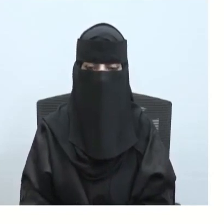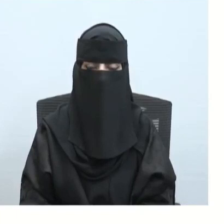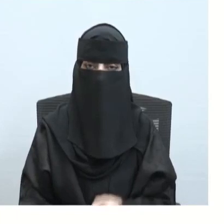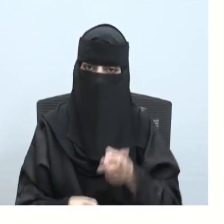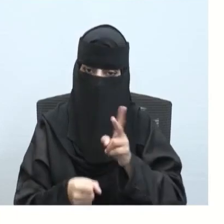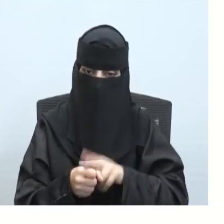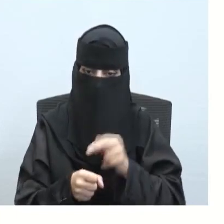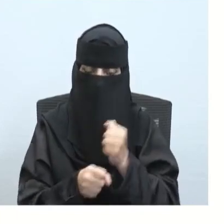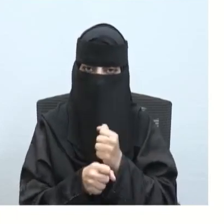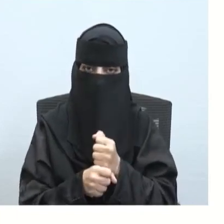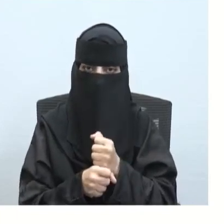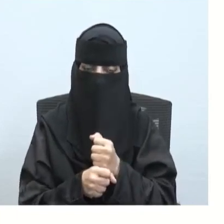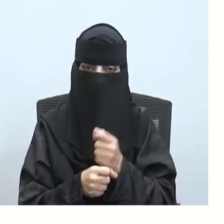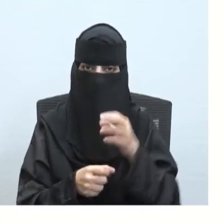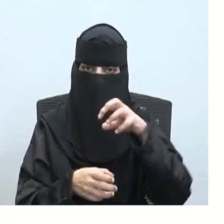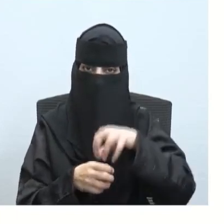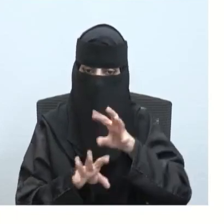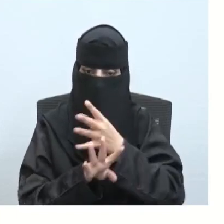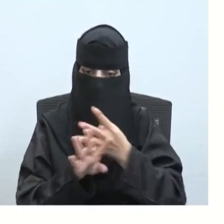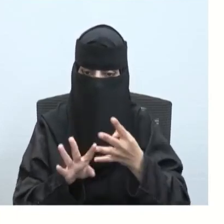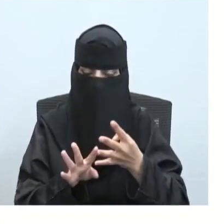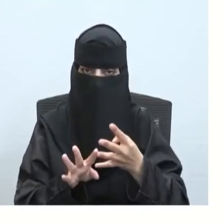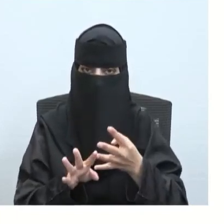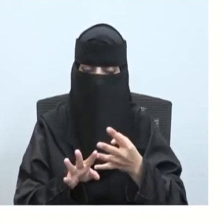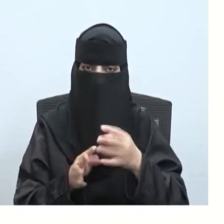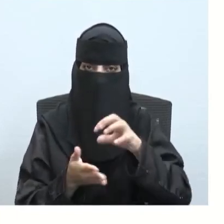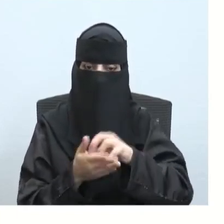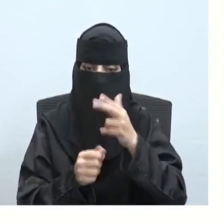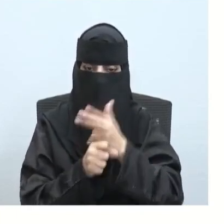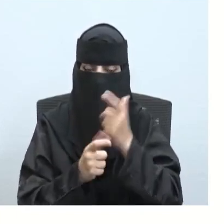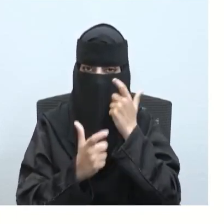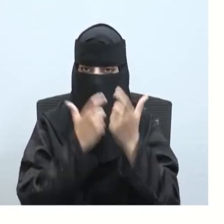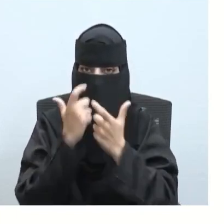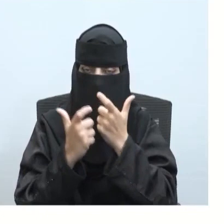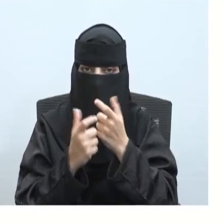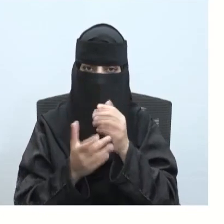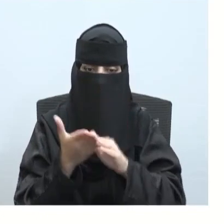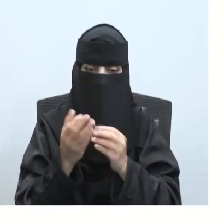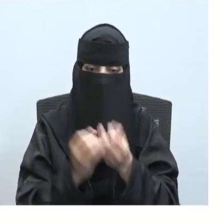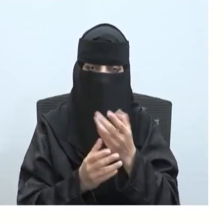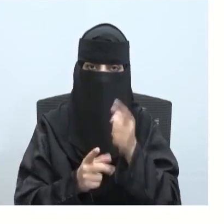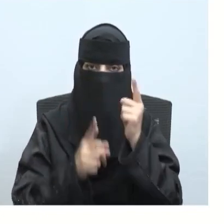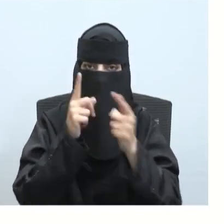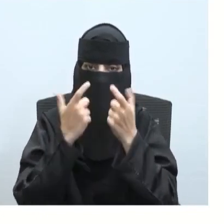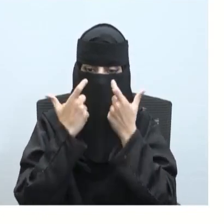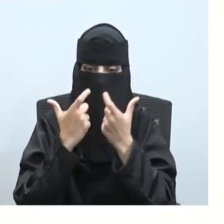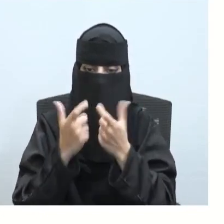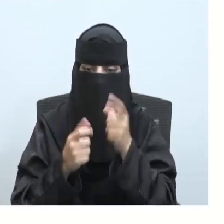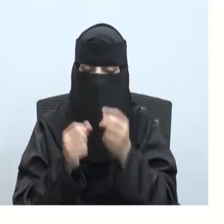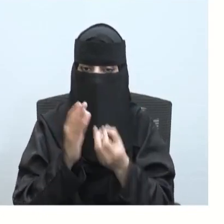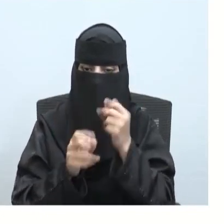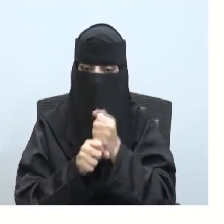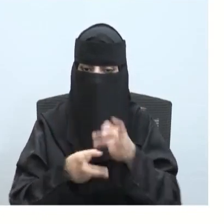أيضا قمنا في هذه الوحدة بإنشاء برنامج أو مقطع برمجي لمراقبة الحريق والتحذيرات، حيث أنشأنا